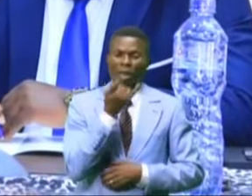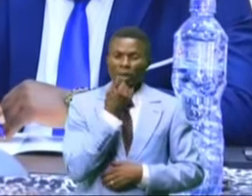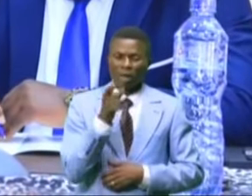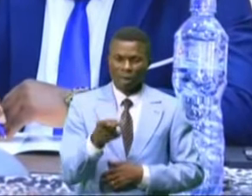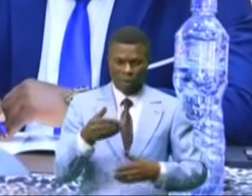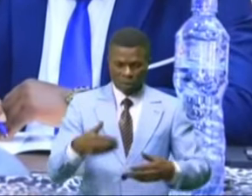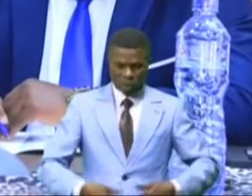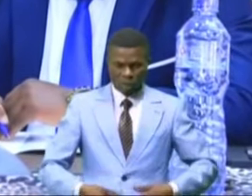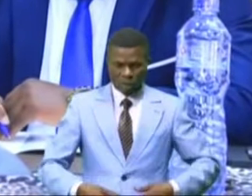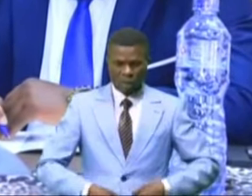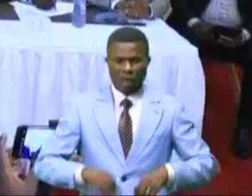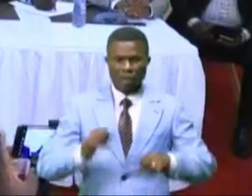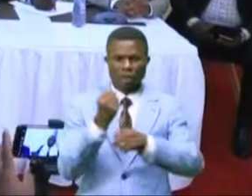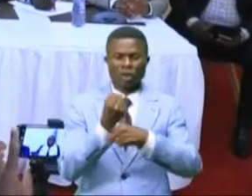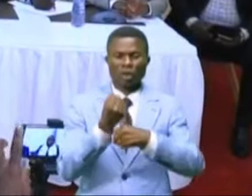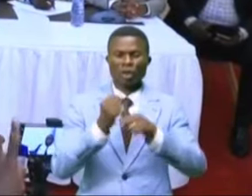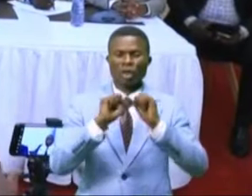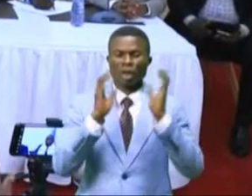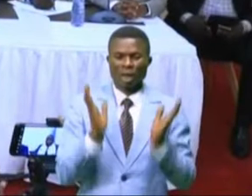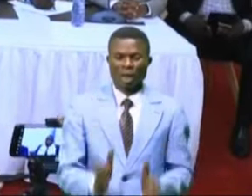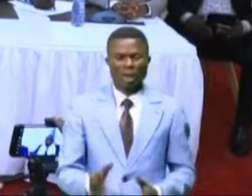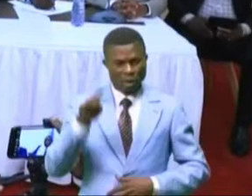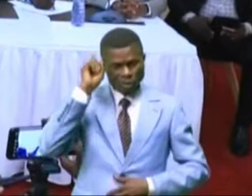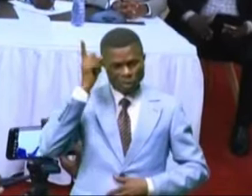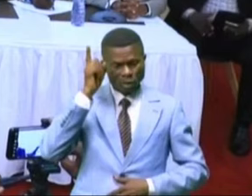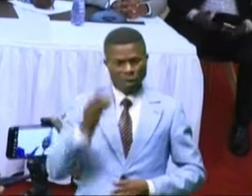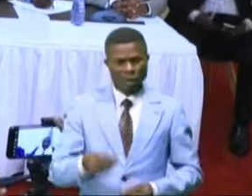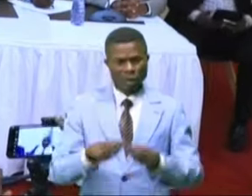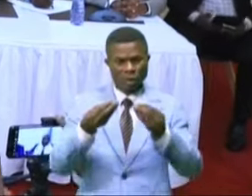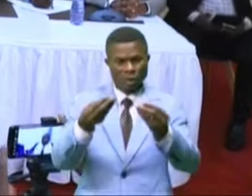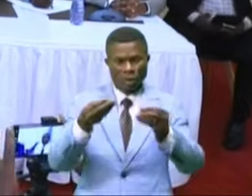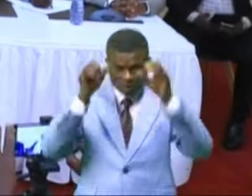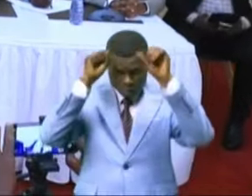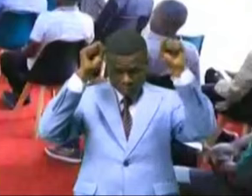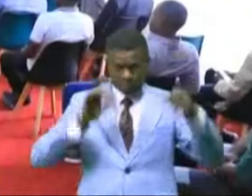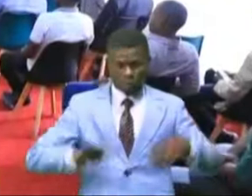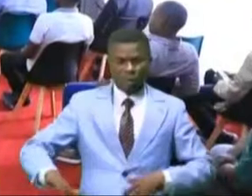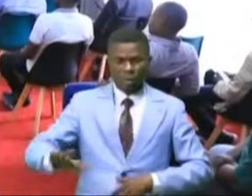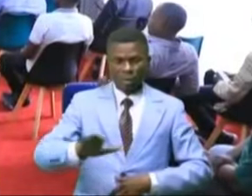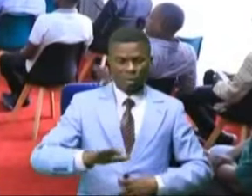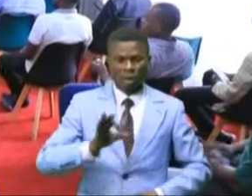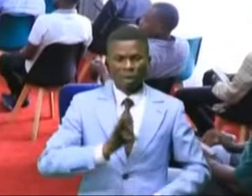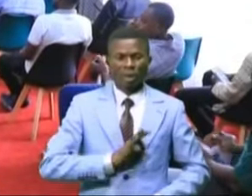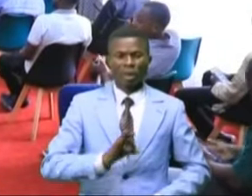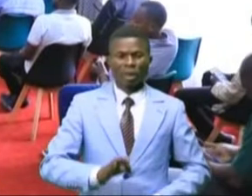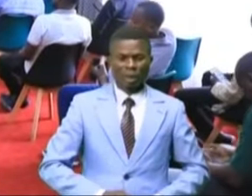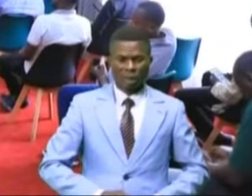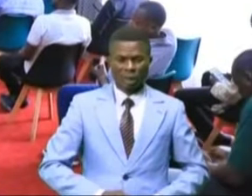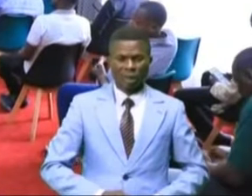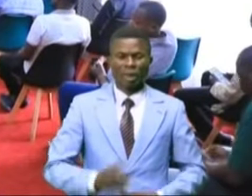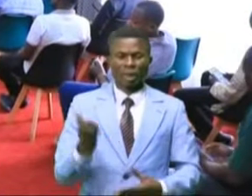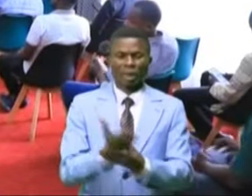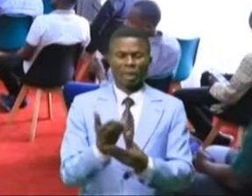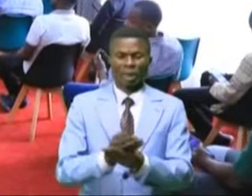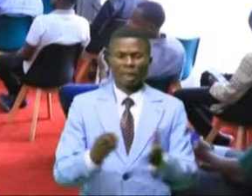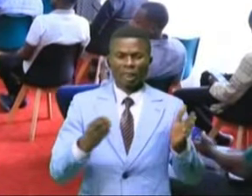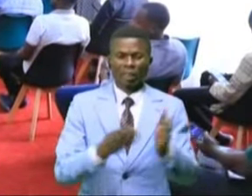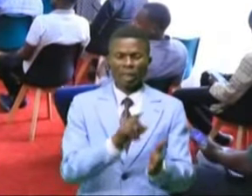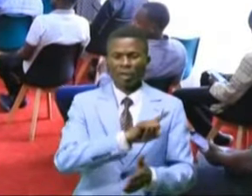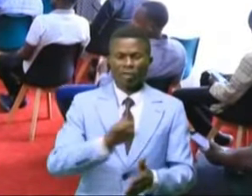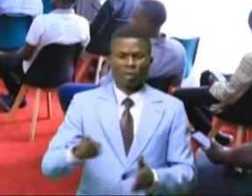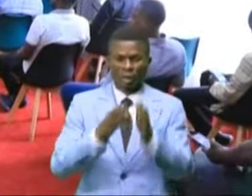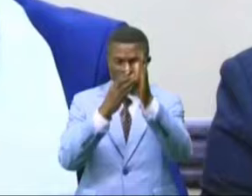jeune entrepreneur qui autrefois a offert au président de la République un chèque de